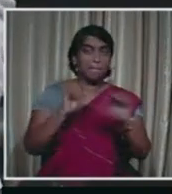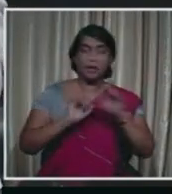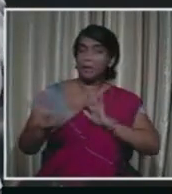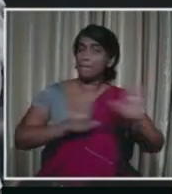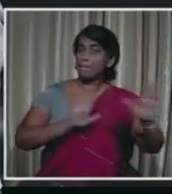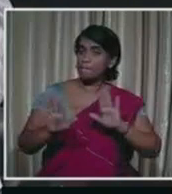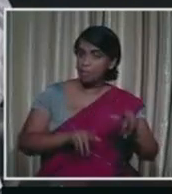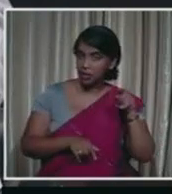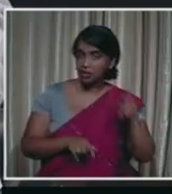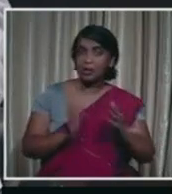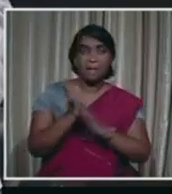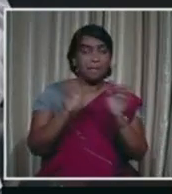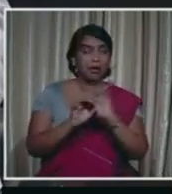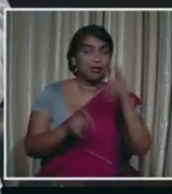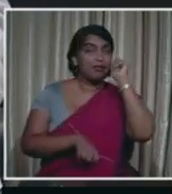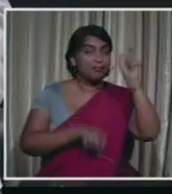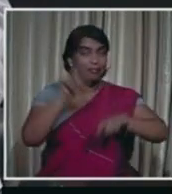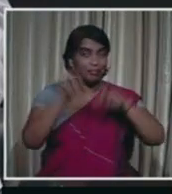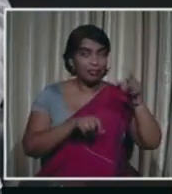කරා මාධ්‍යවේදීන්